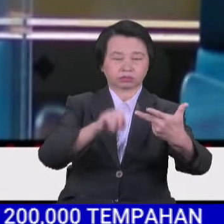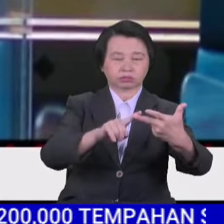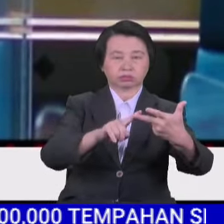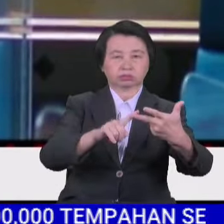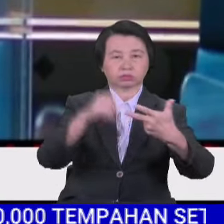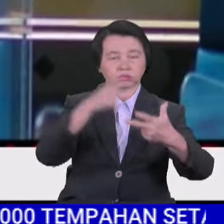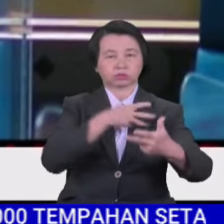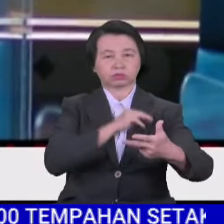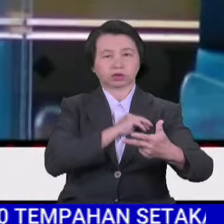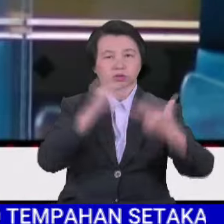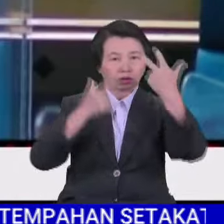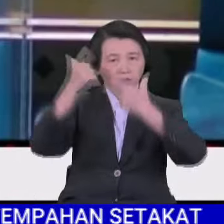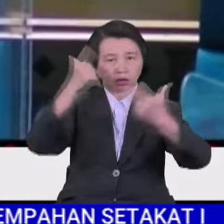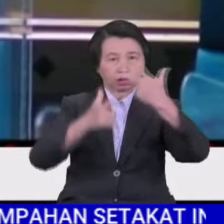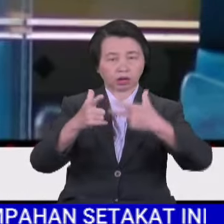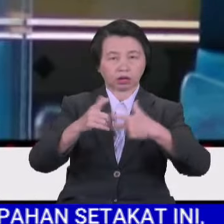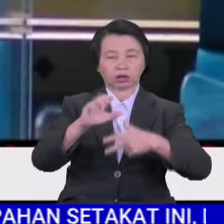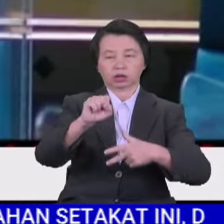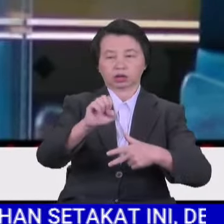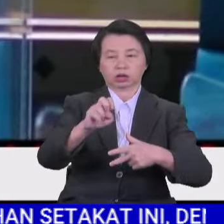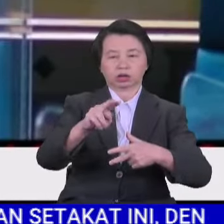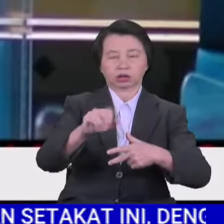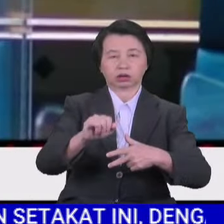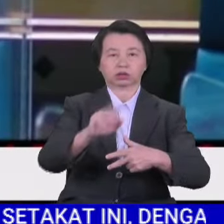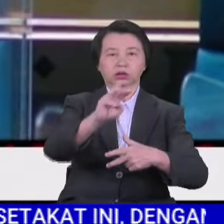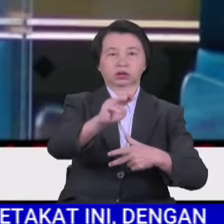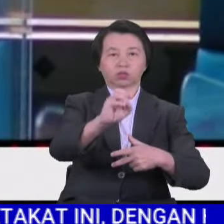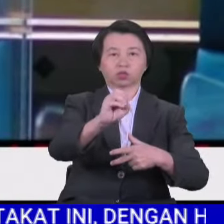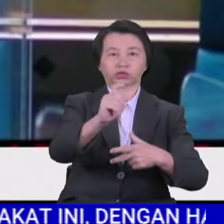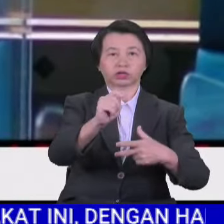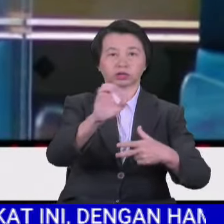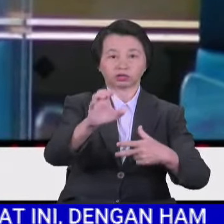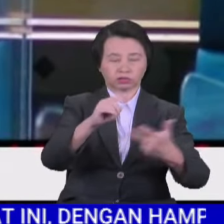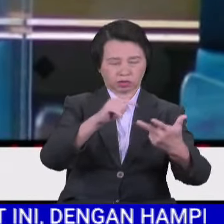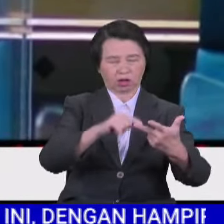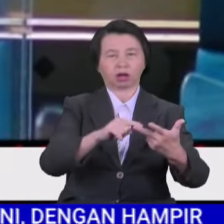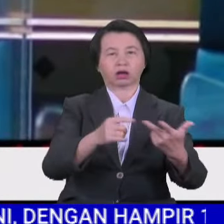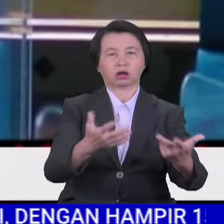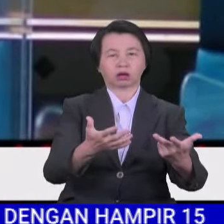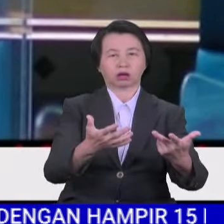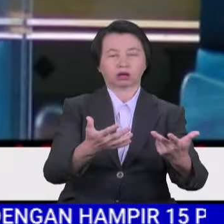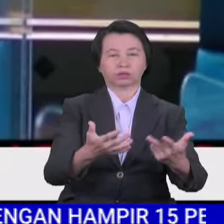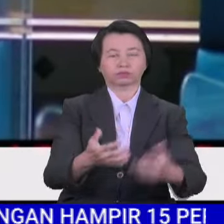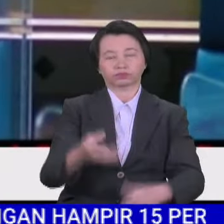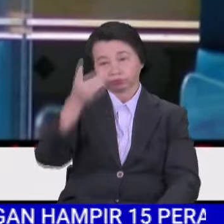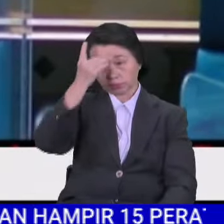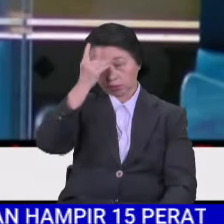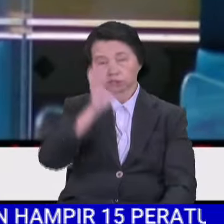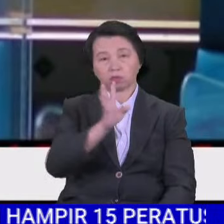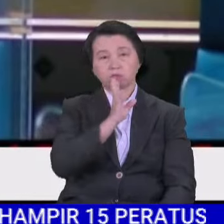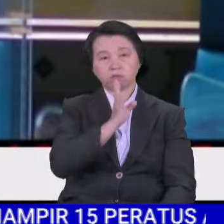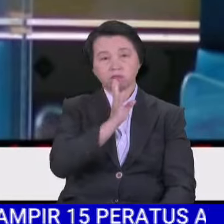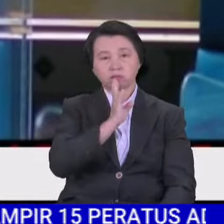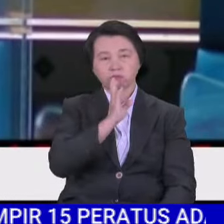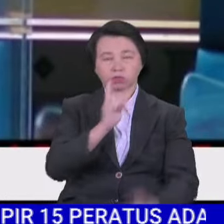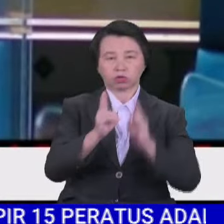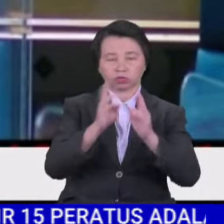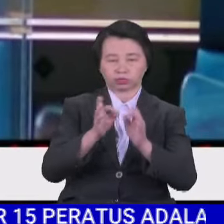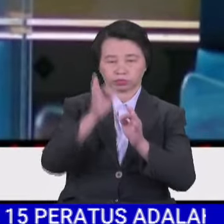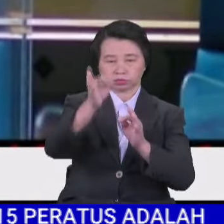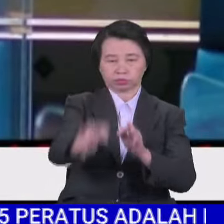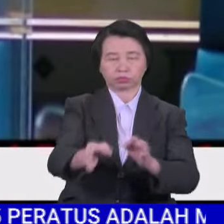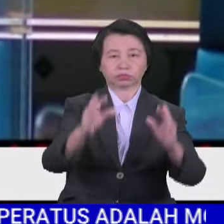Kementerian pelancongan seni budaya mote jatuh berkata demikian dalam ucapan penangguhan